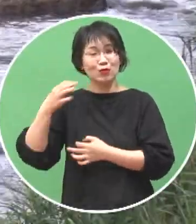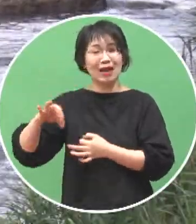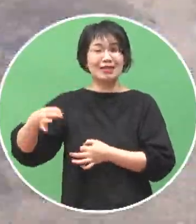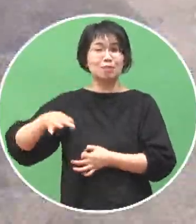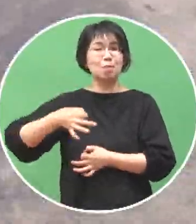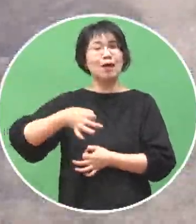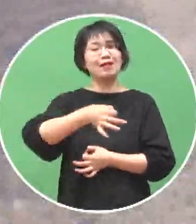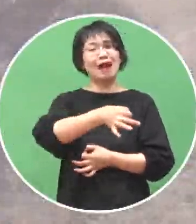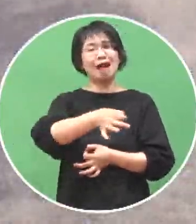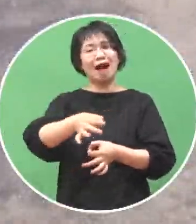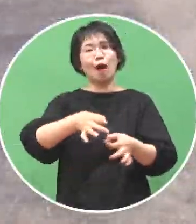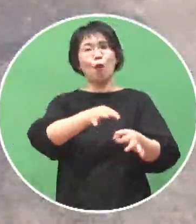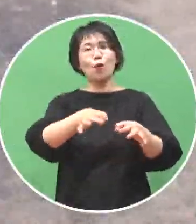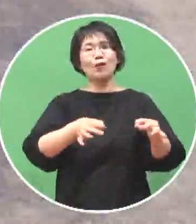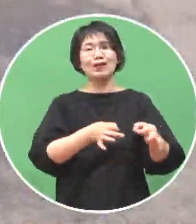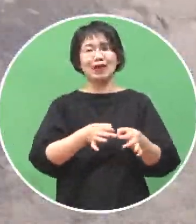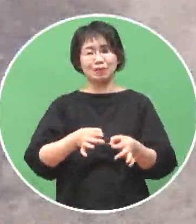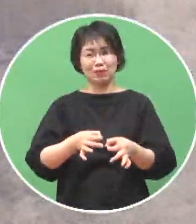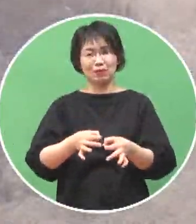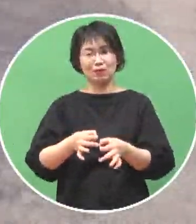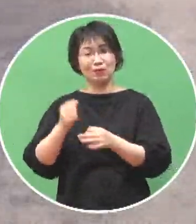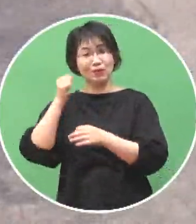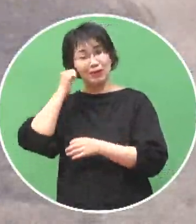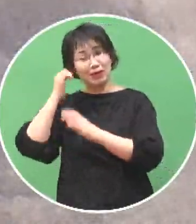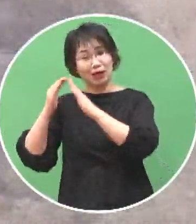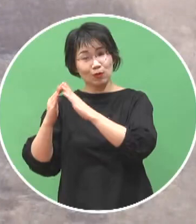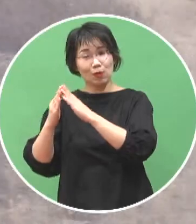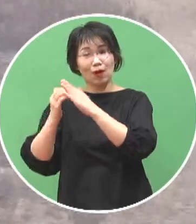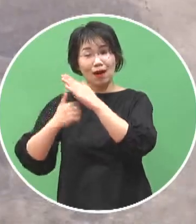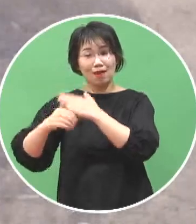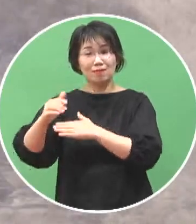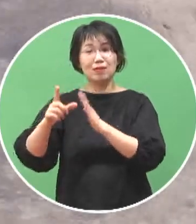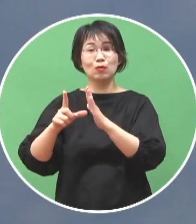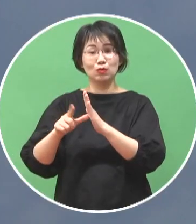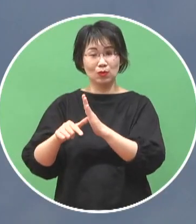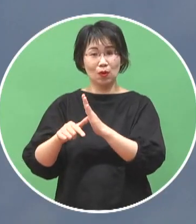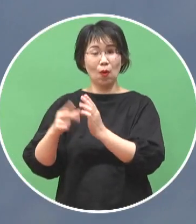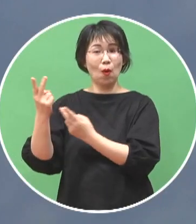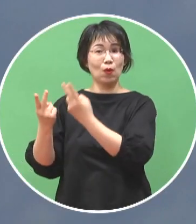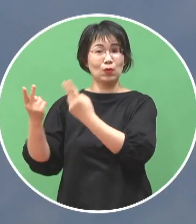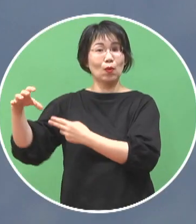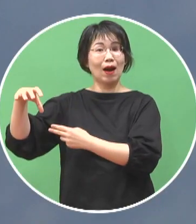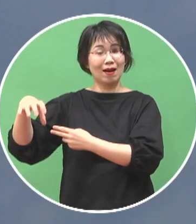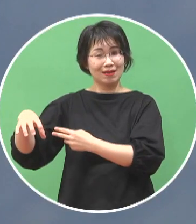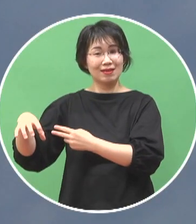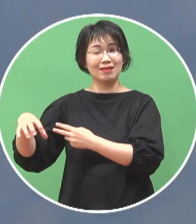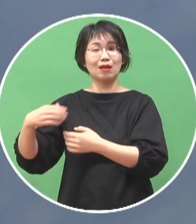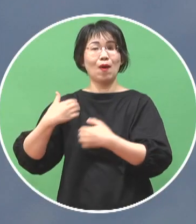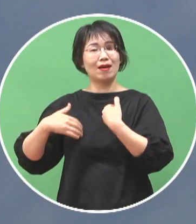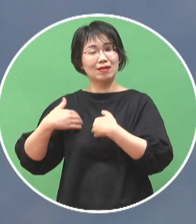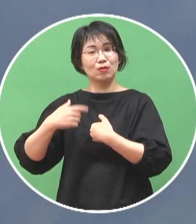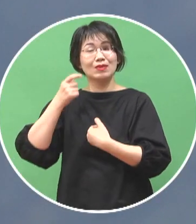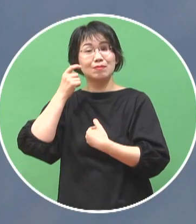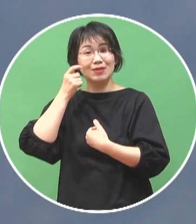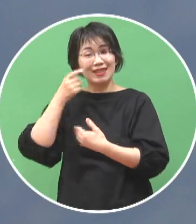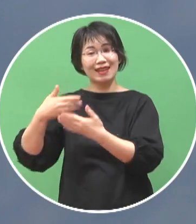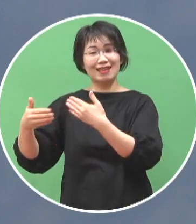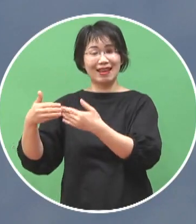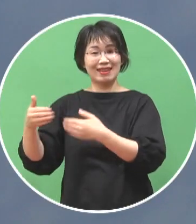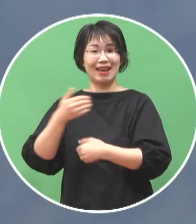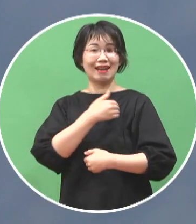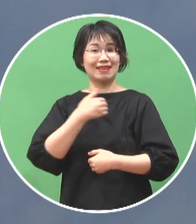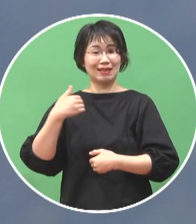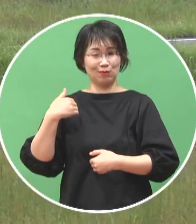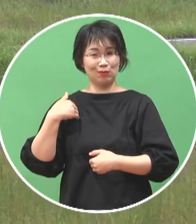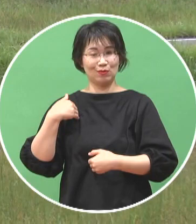が泳いでいるそうです。お宿から一歩外に出るだけで、都会ではなかなか味わうことができない体験ができ